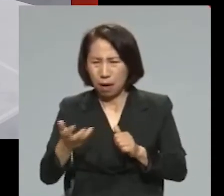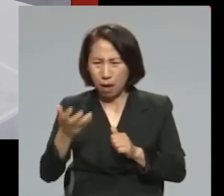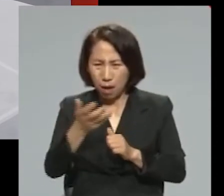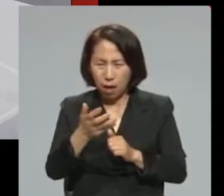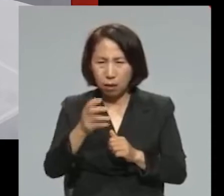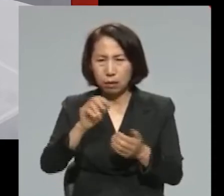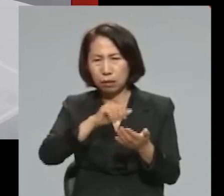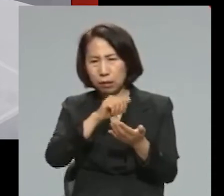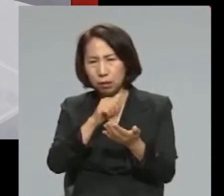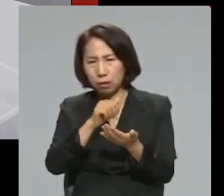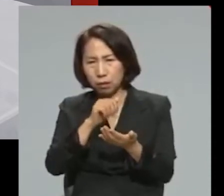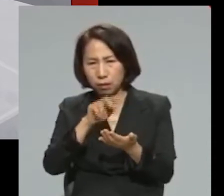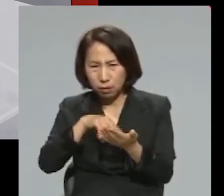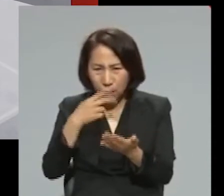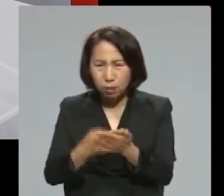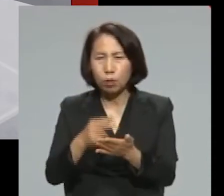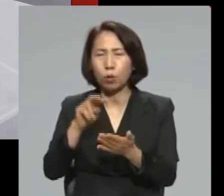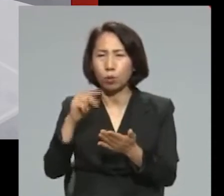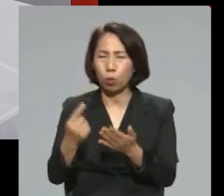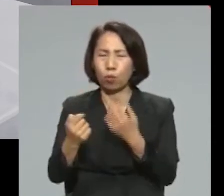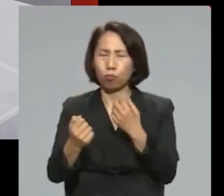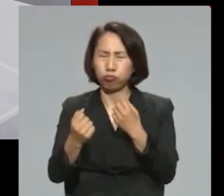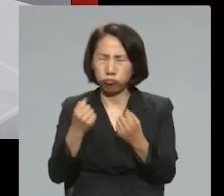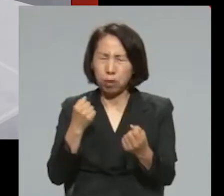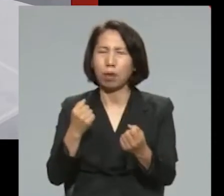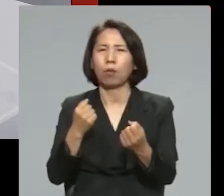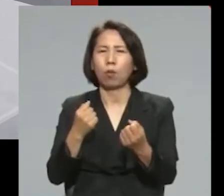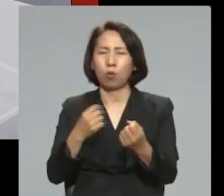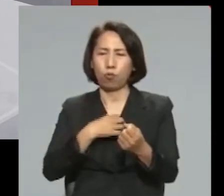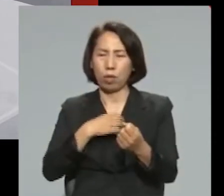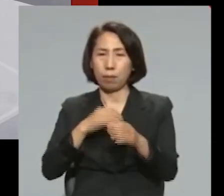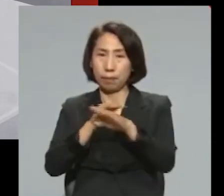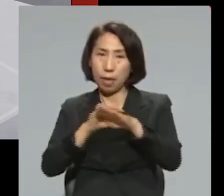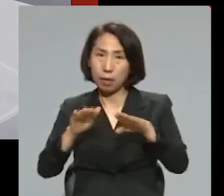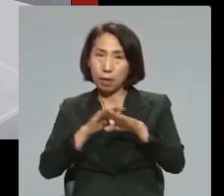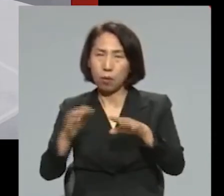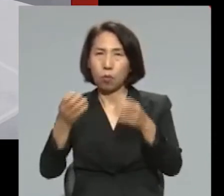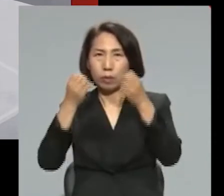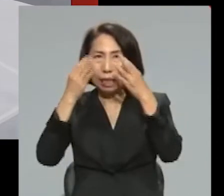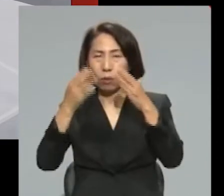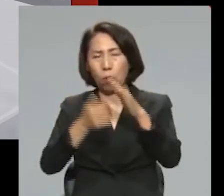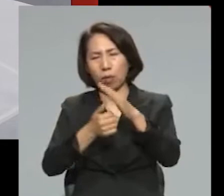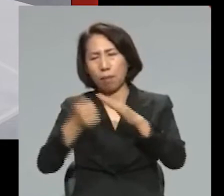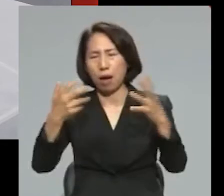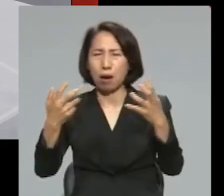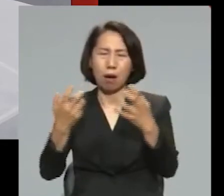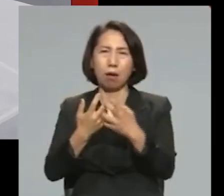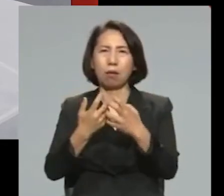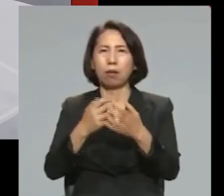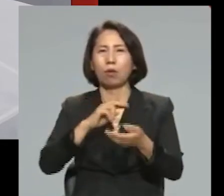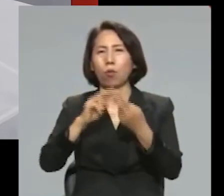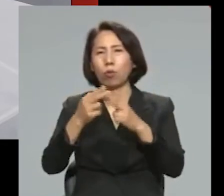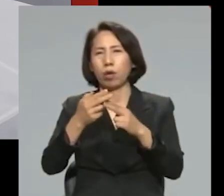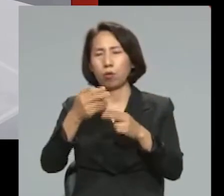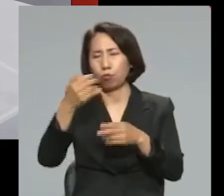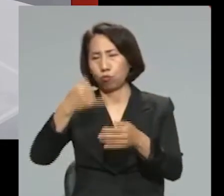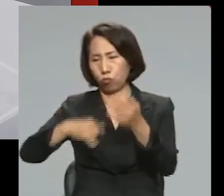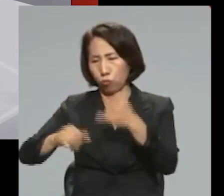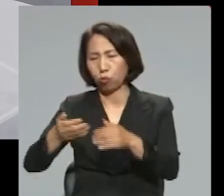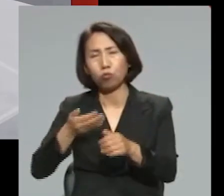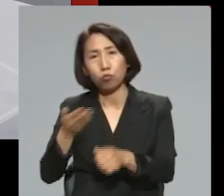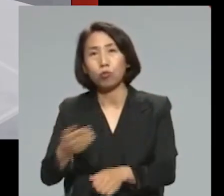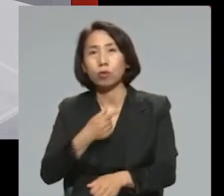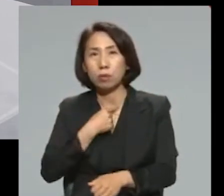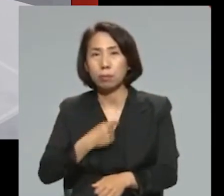사항을 잘 파악해서 극복하고 새로운 고령, 희망의 고령을 후손들에게 물려주고자 합니다. 할 일